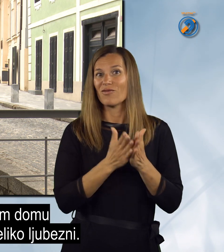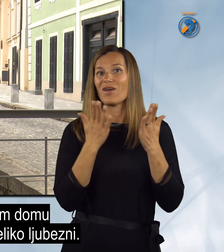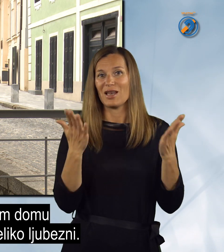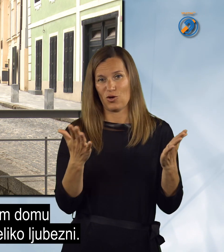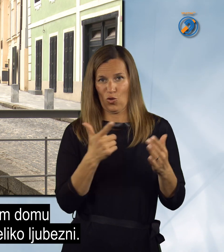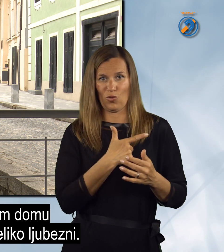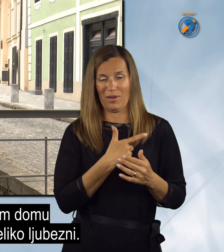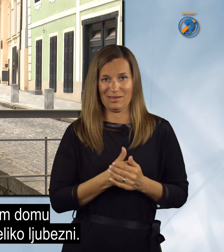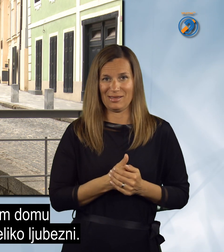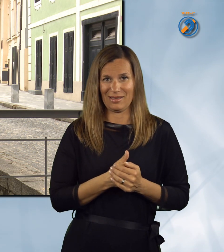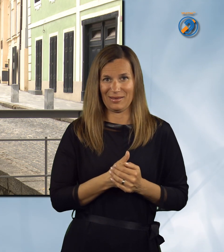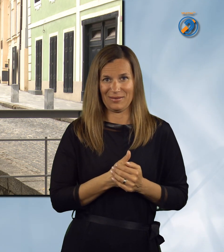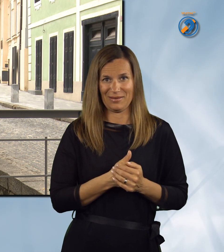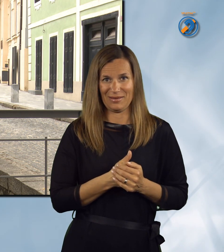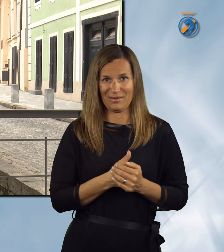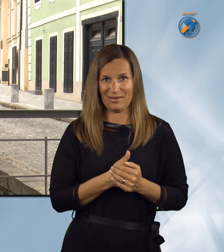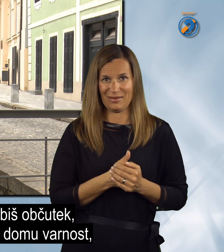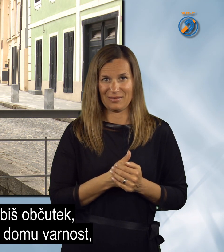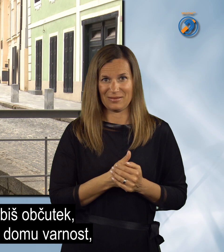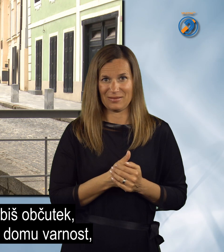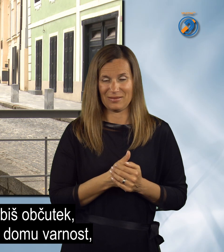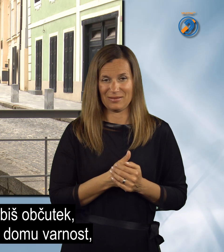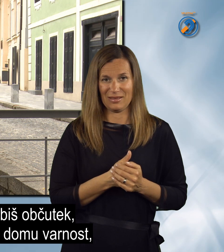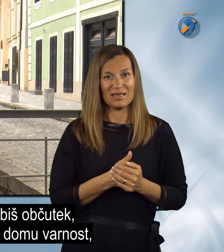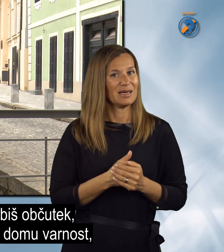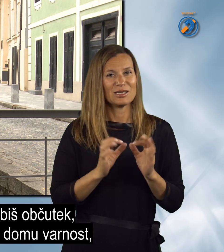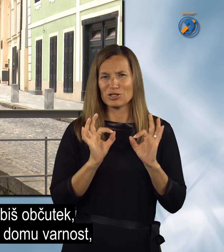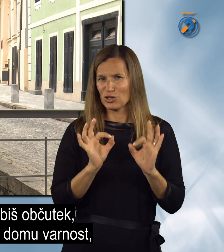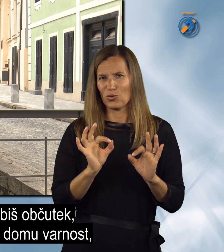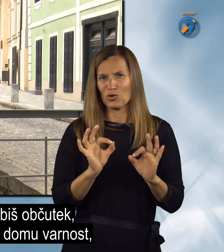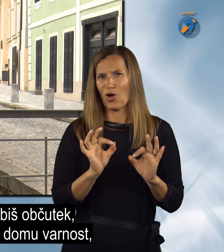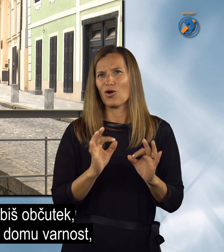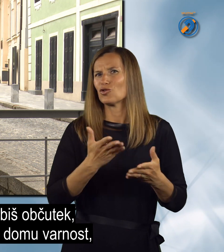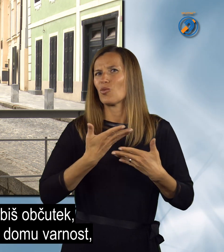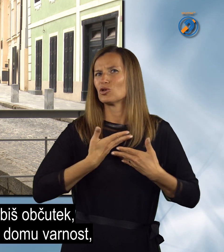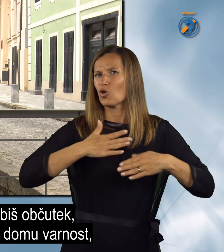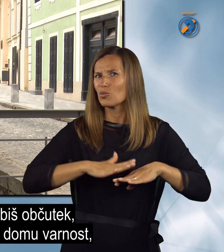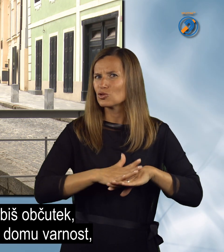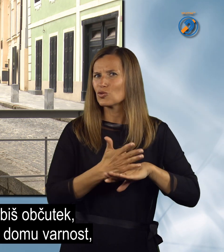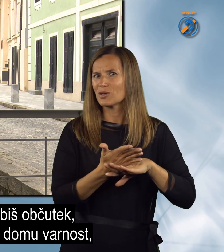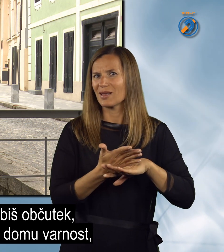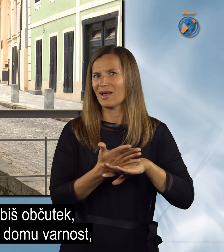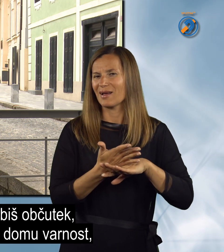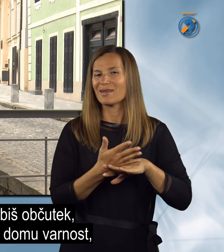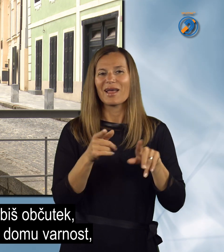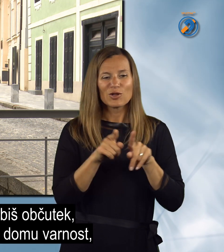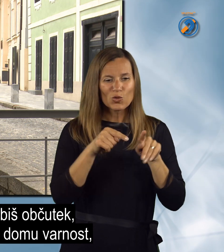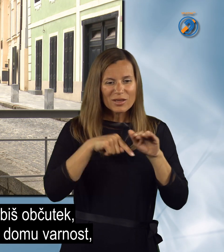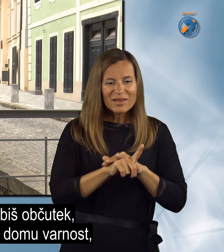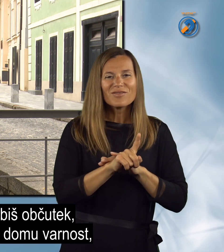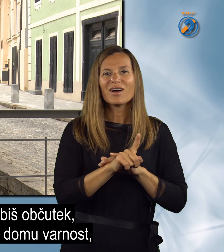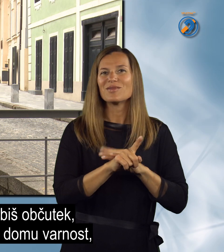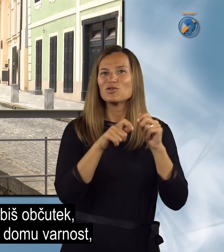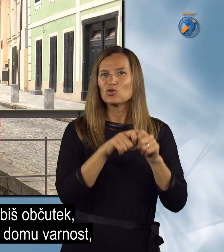veliko ljubezni. In zagotovo dobiš občutek, da je tudi v